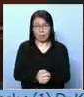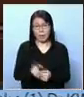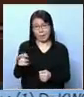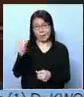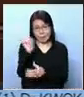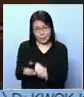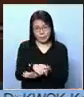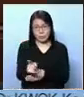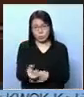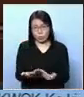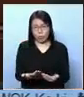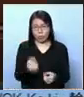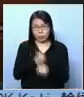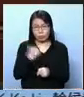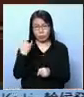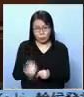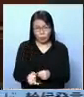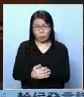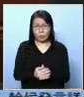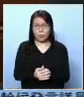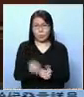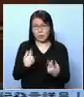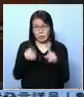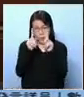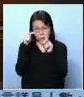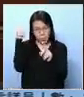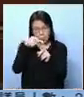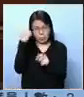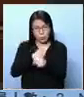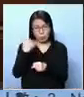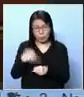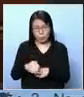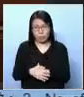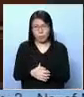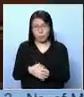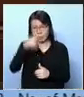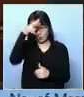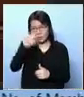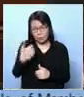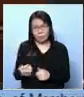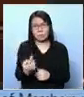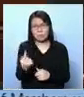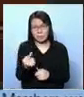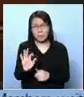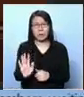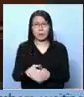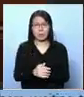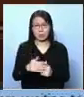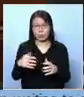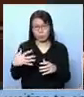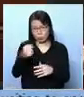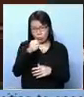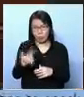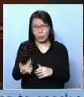應咗嘅時候又咁樣做唔到，或者未達到標。唔好話淨係特首啦，特首咁大嘅權啦，